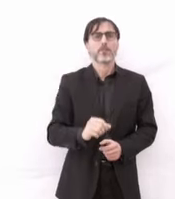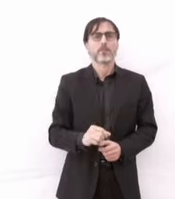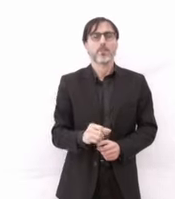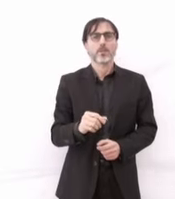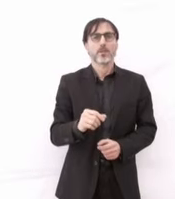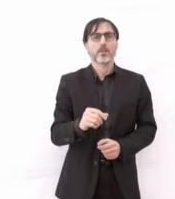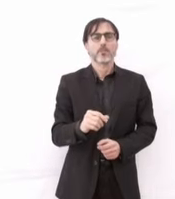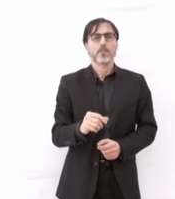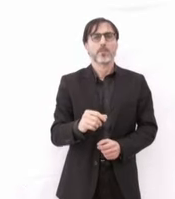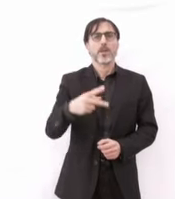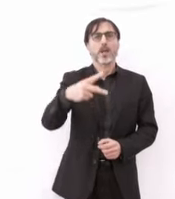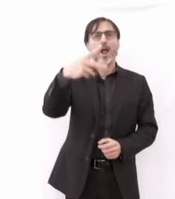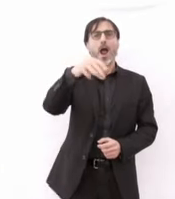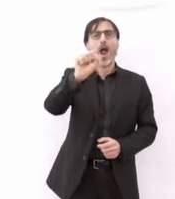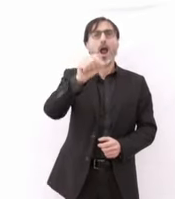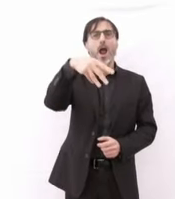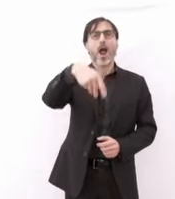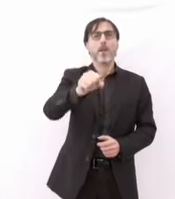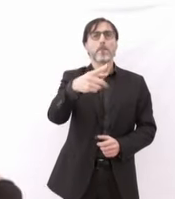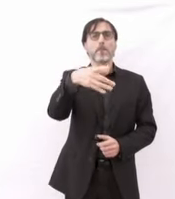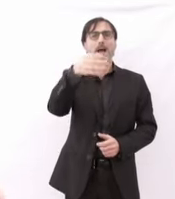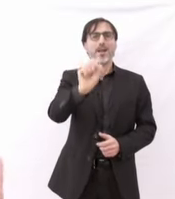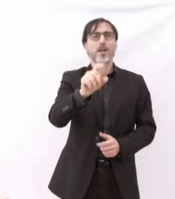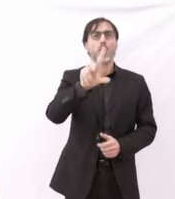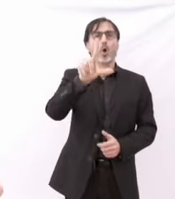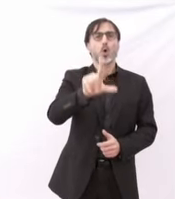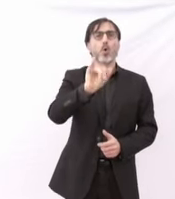Freddy Kambale Luindo,